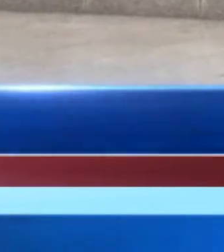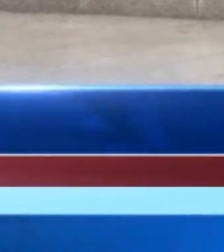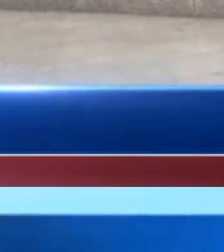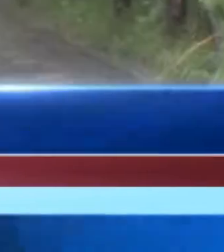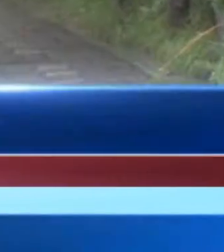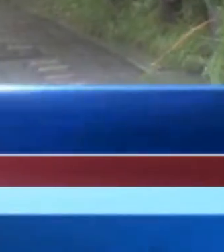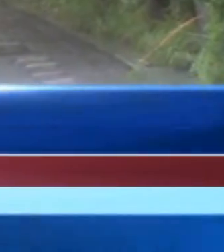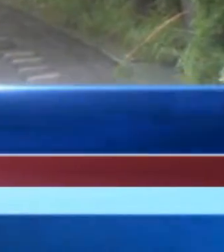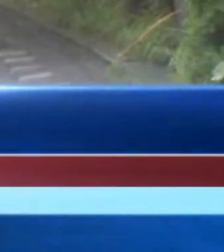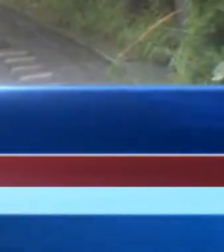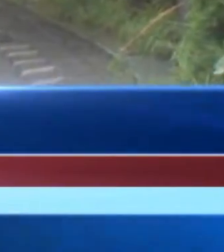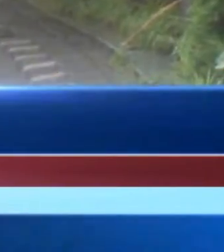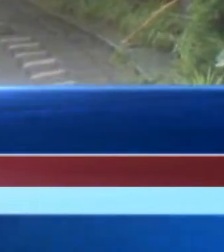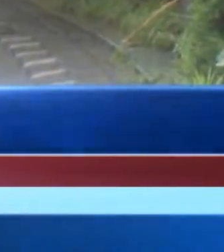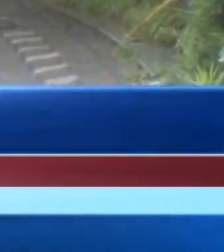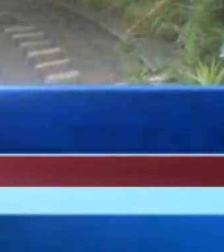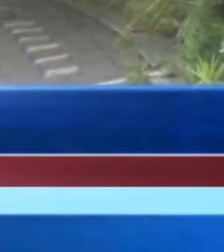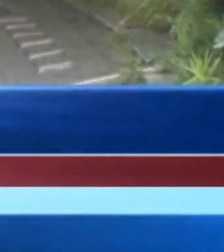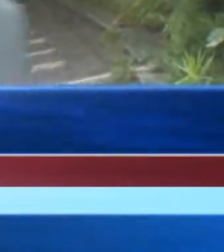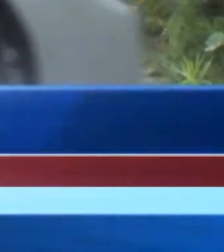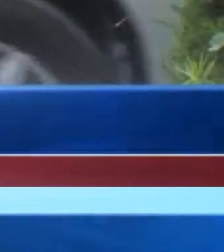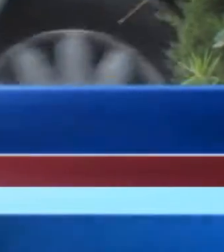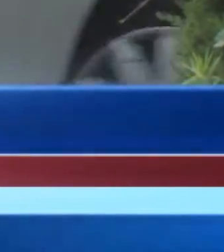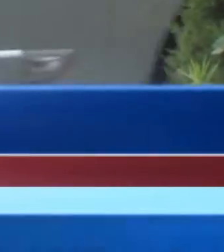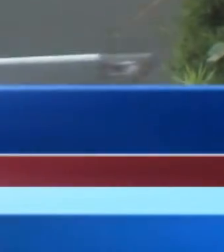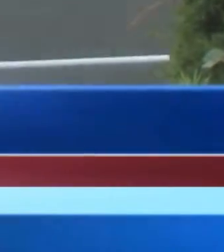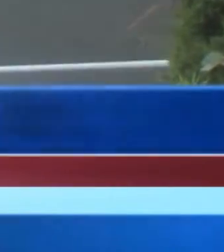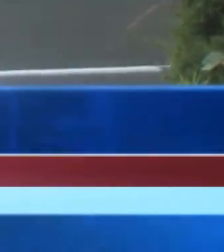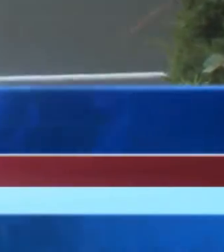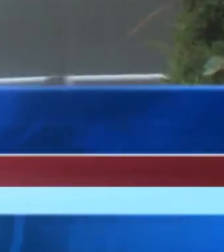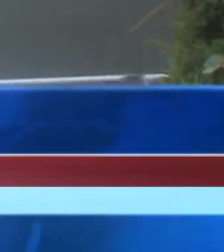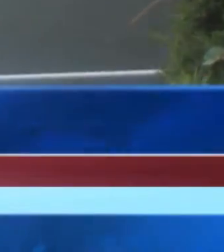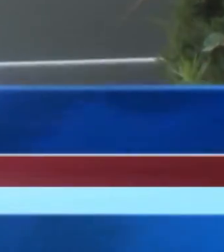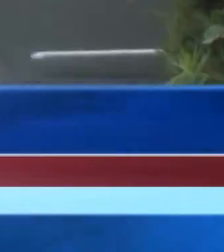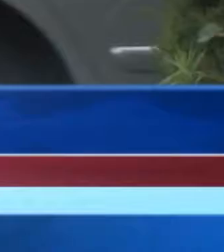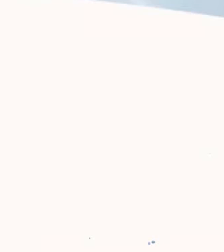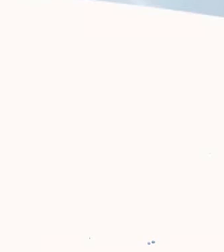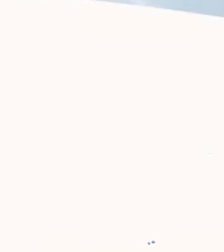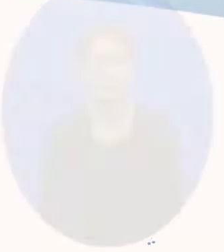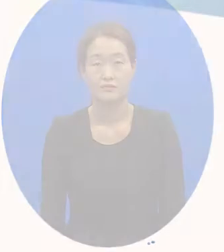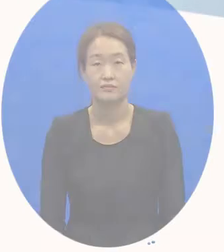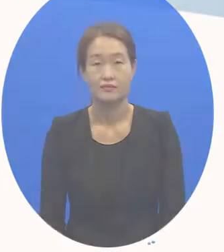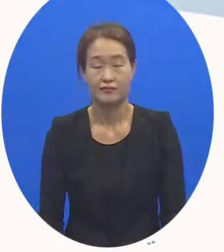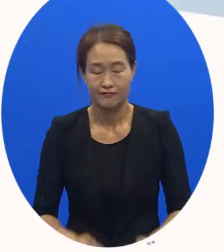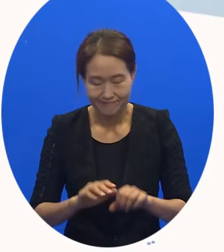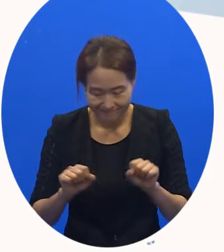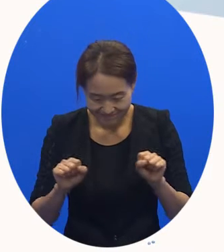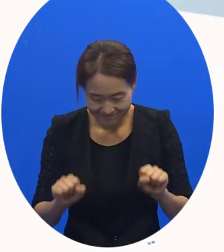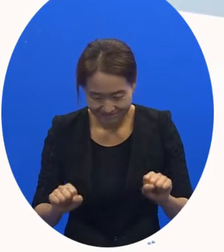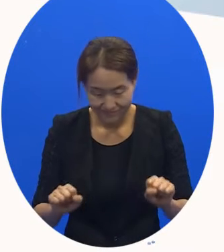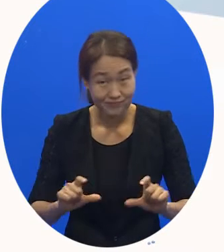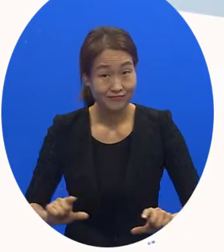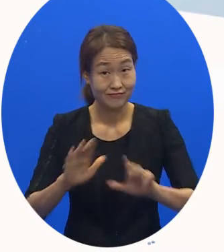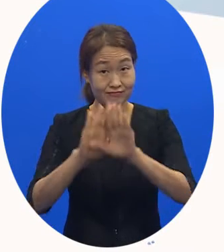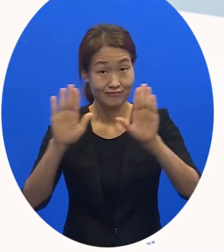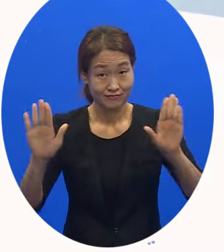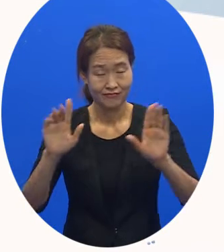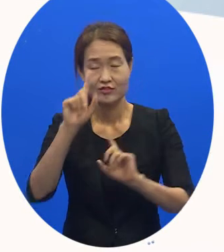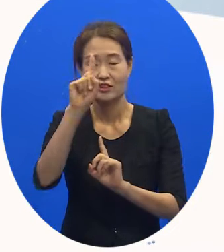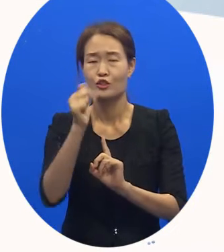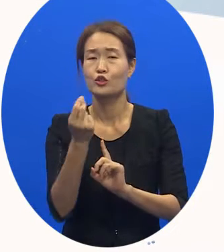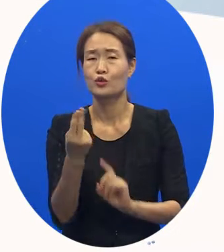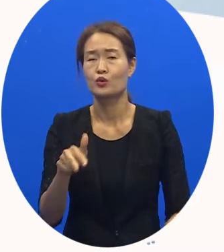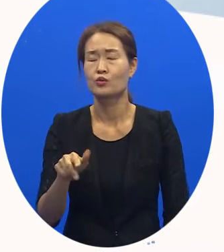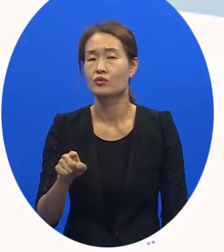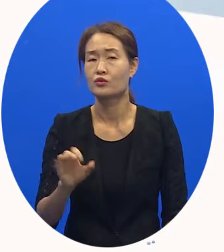기상청은 오늘 7월 14일 목요일 1개월 날씨 전방을 발표했습니다 안녕하세요 날씨온 이효정